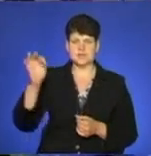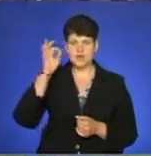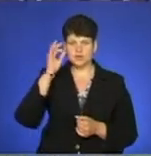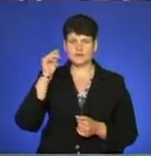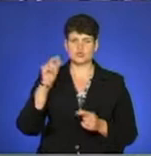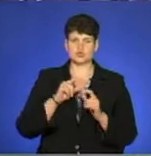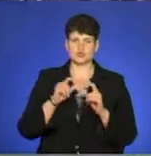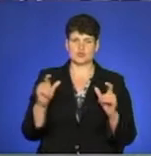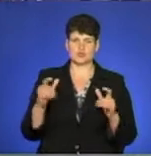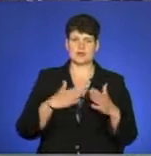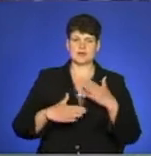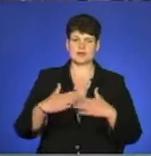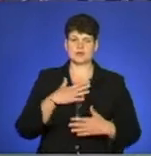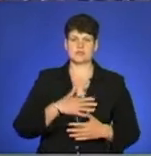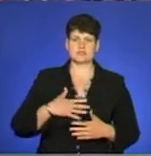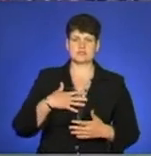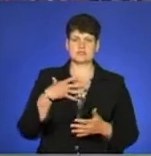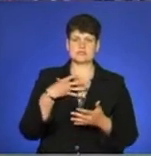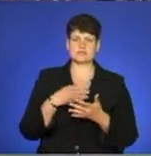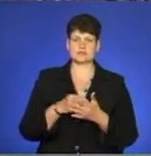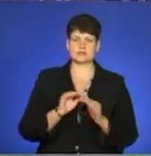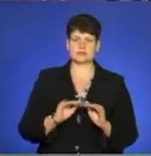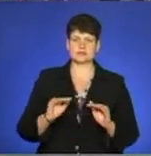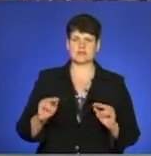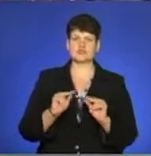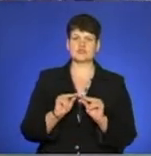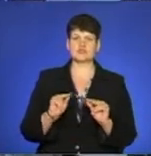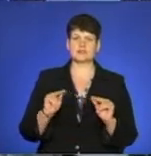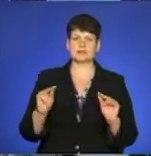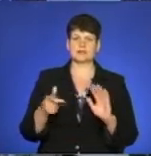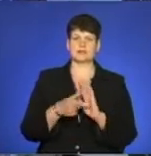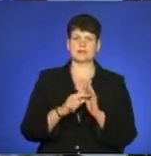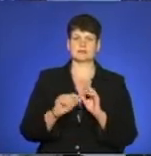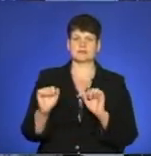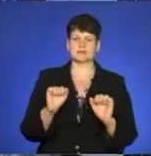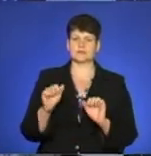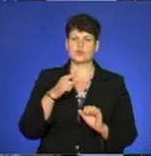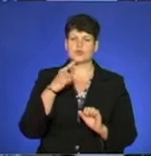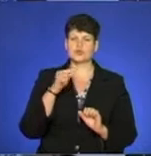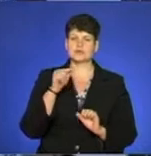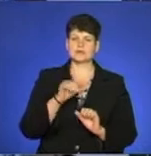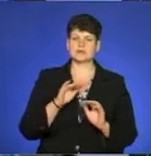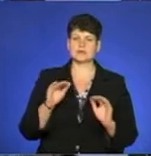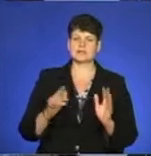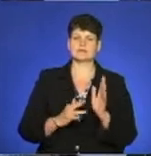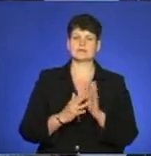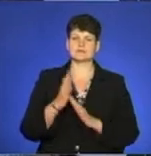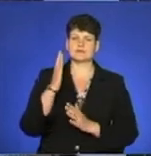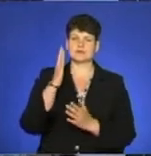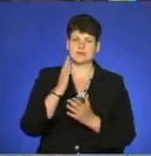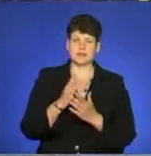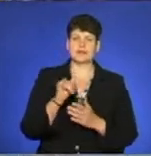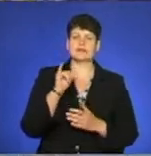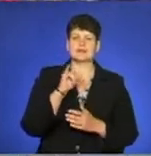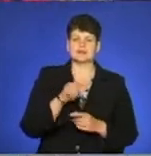школу. Радіють та хвилюються за своїх вихованців, вчителі. Класні керівники кажуть, хоч їхні учні виросли, для них